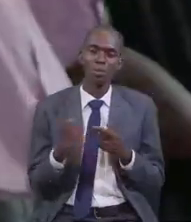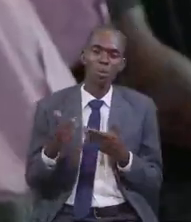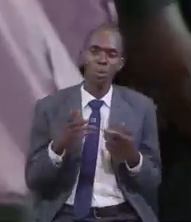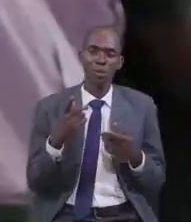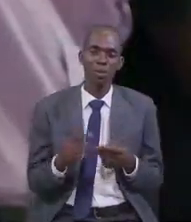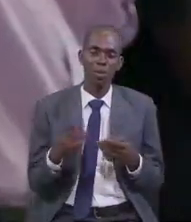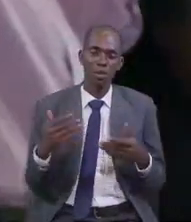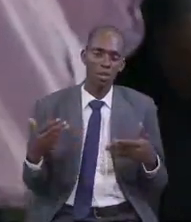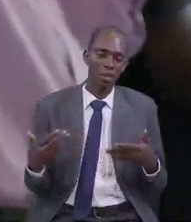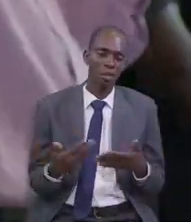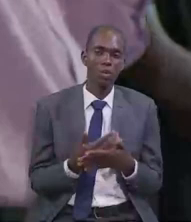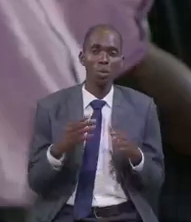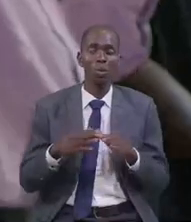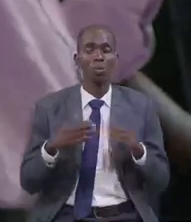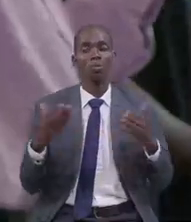Amenez.